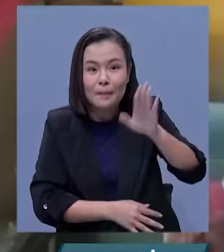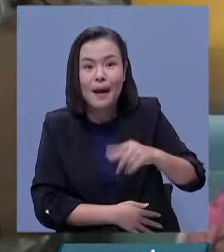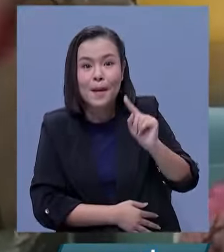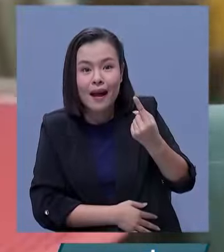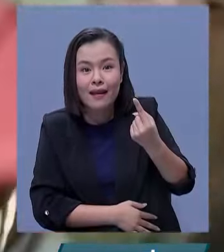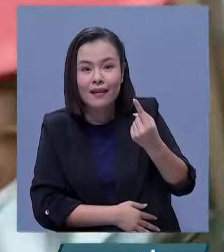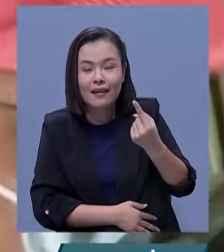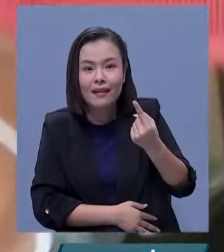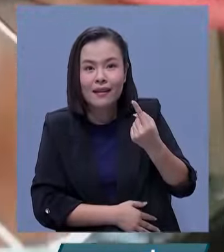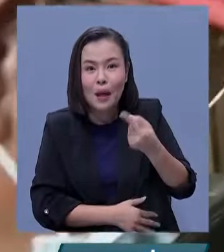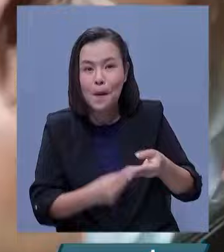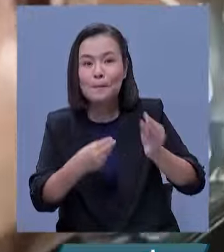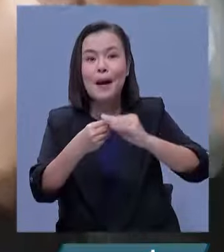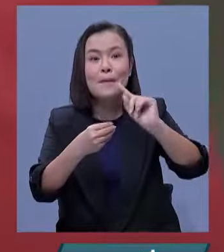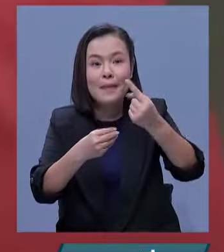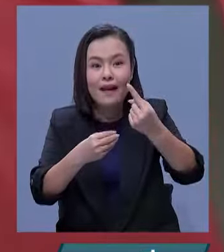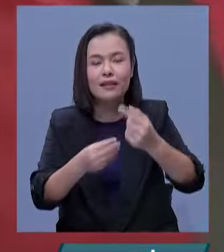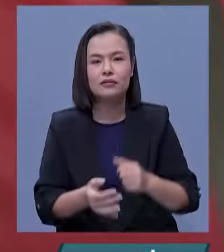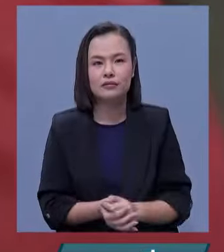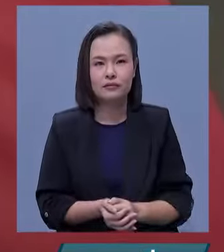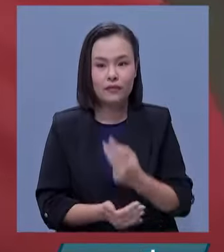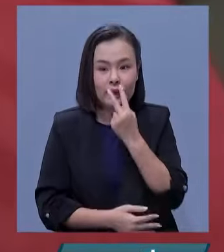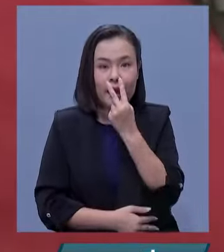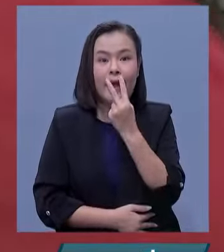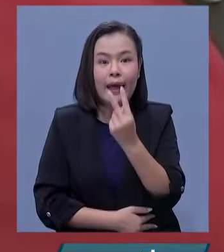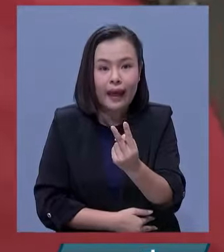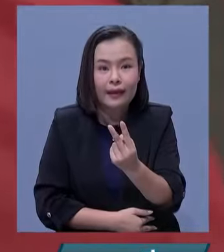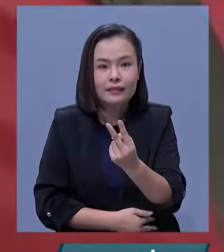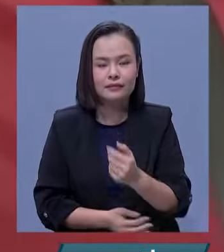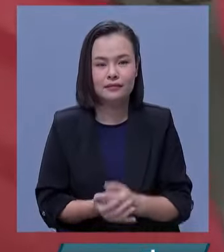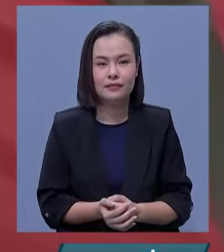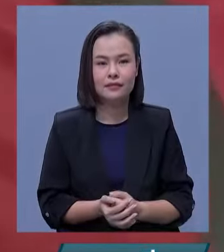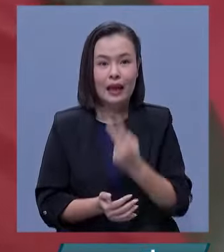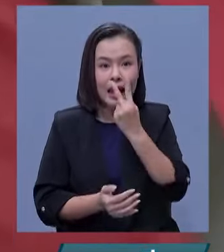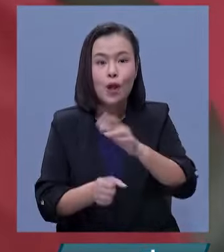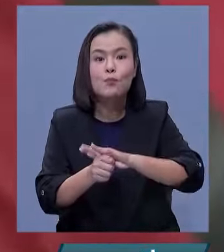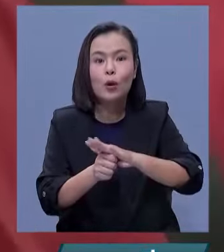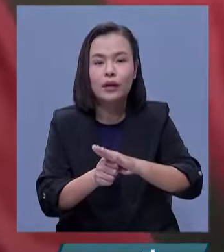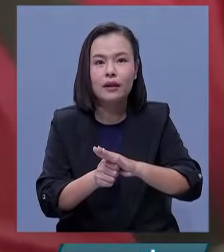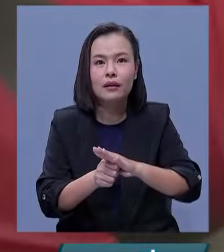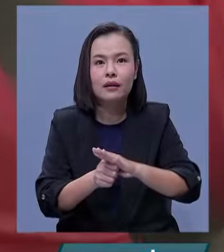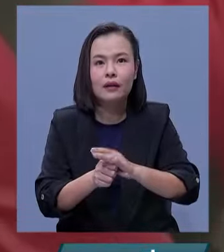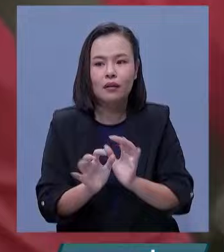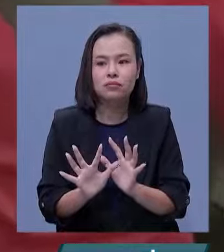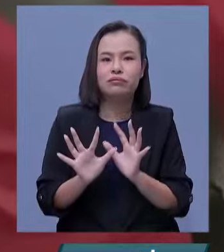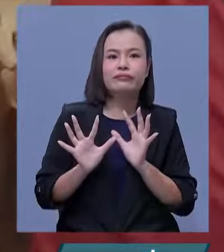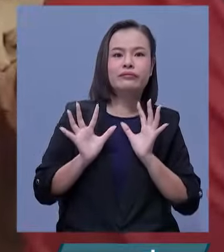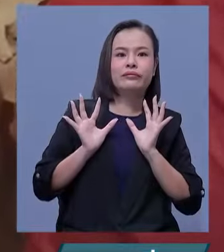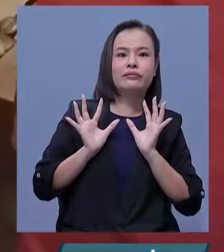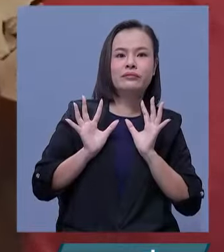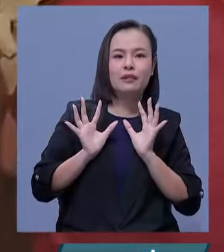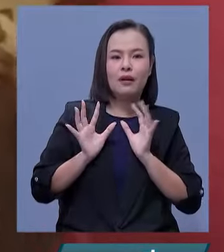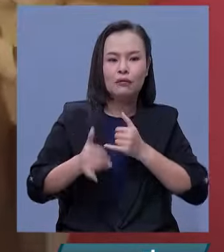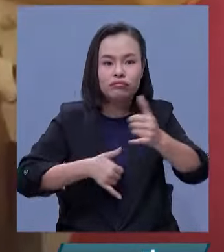งนึงตามมาสมทบแต่ปรากฏว่ามาเจอจังหวะเจ้าหน้าที่บุกเข้าจับกุมพอดี ทำยังไงล่ะคะ แตกกระเจิงวงแตกไปอีกนะ